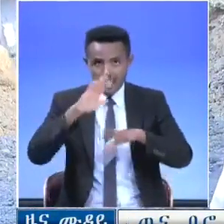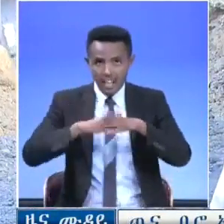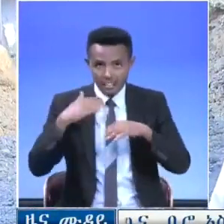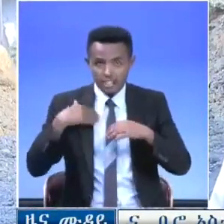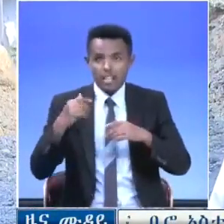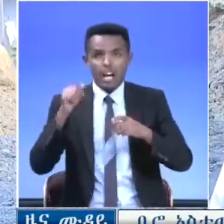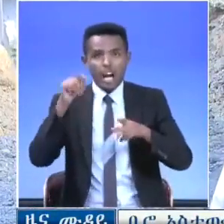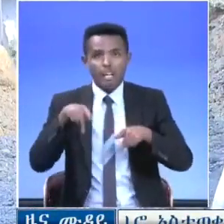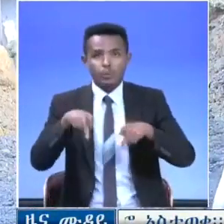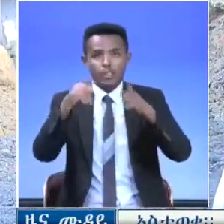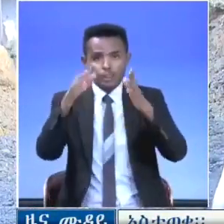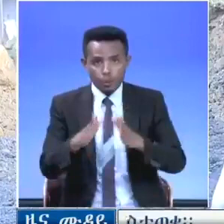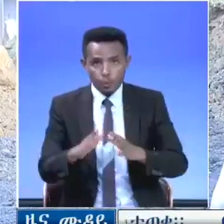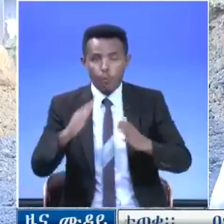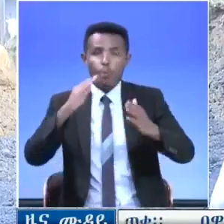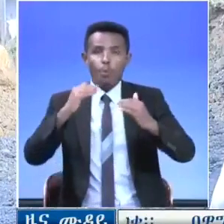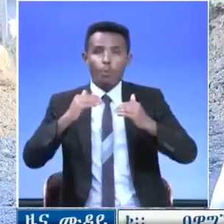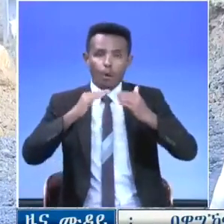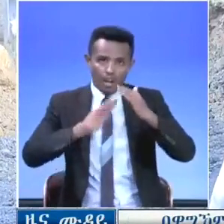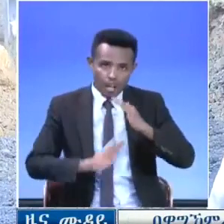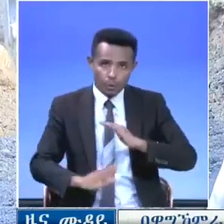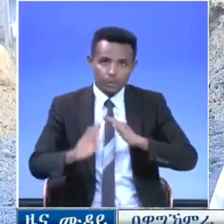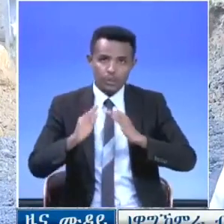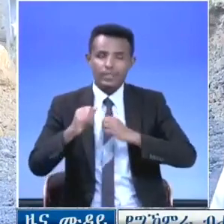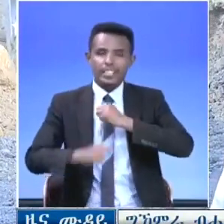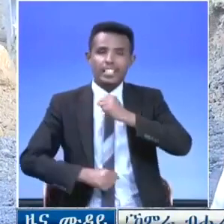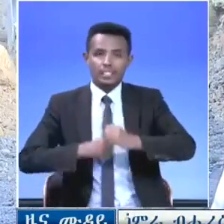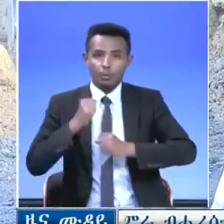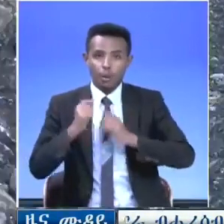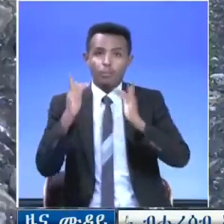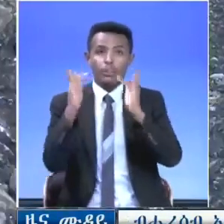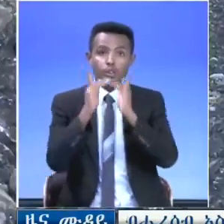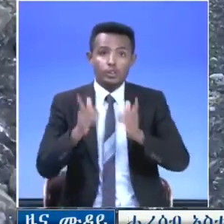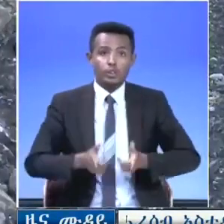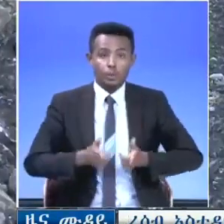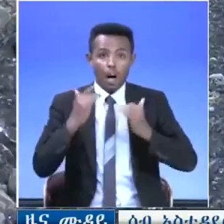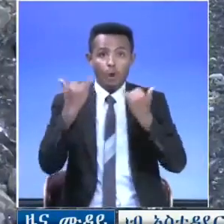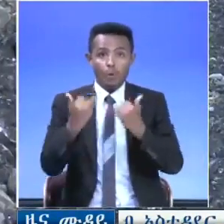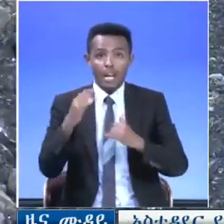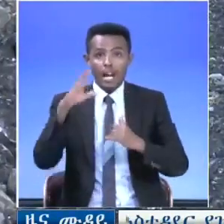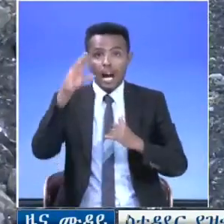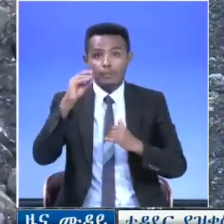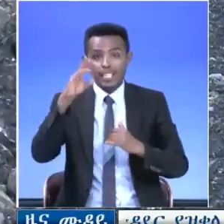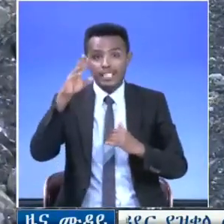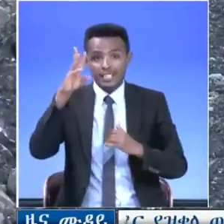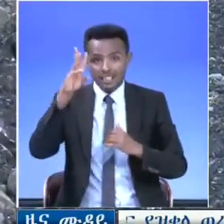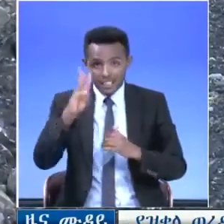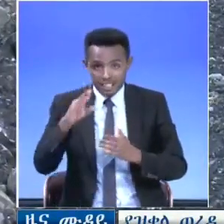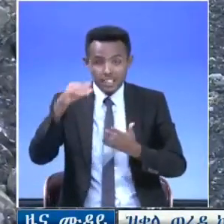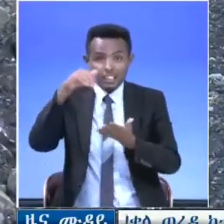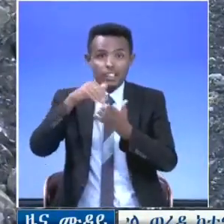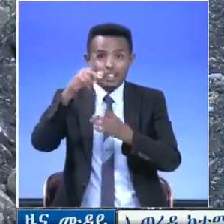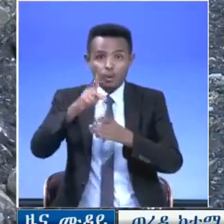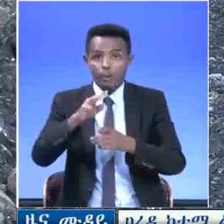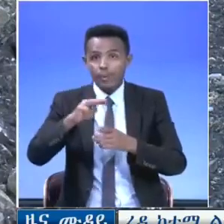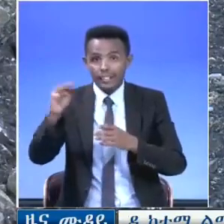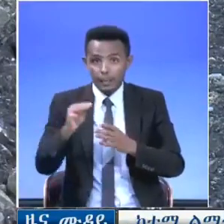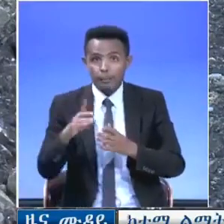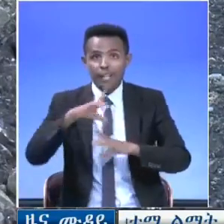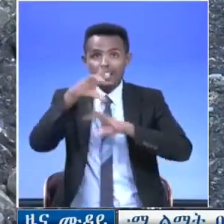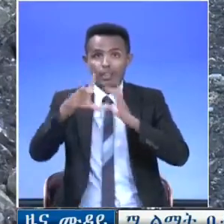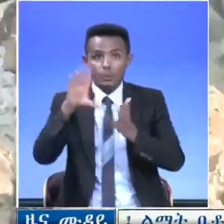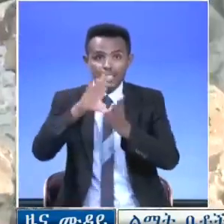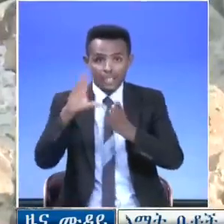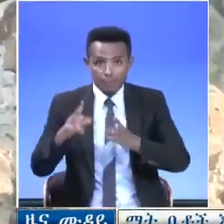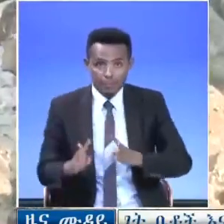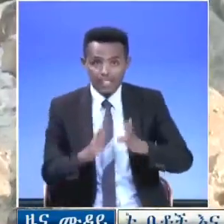ኮበሌው ወላጆችም ተሰቃይቶ በእንጨት ላይ ነው የኖር ነው። አሁን ላይ 56 ኪሎ ሜትር መንገድ በክልሉ ገጠር መንገድ ስራዎች ድርጅት